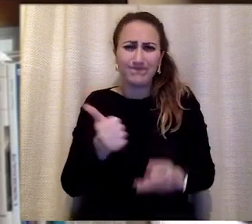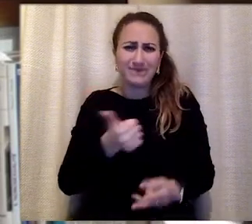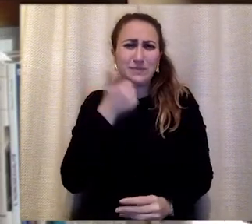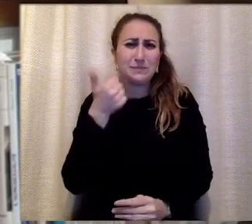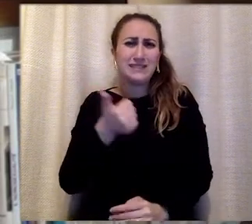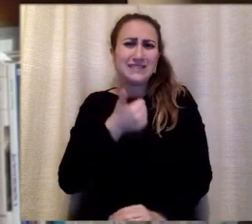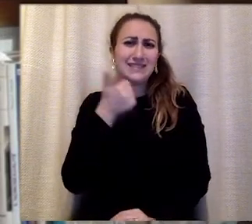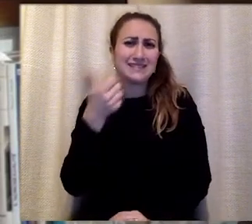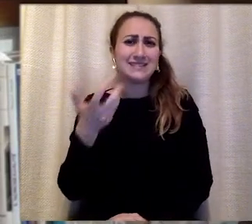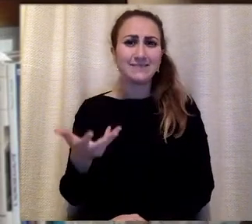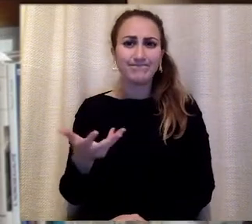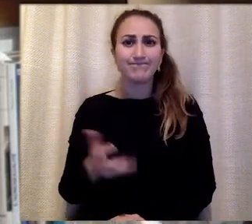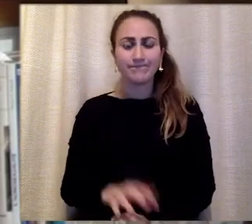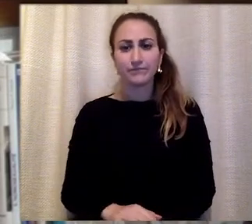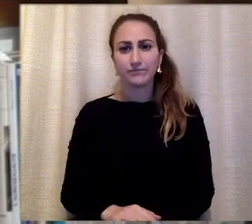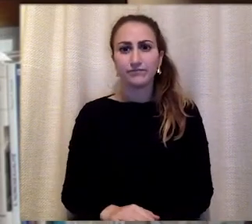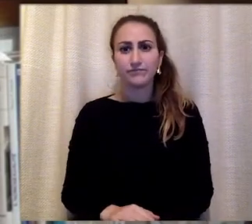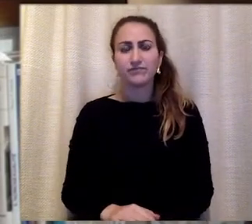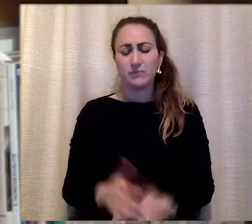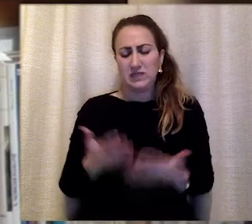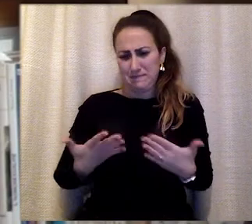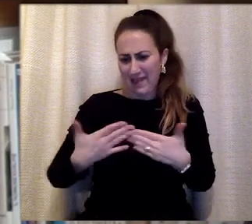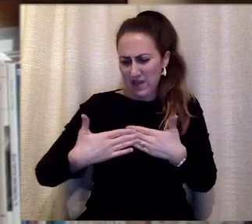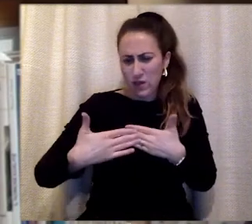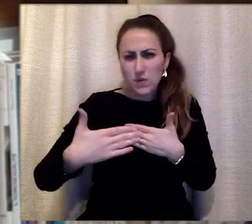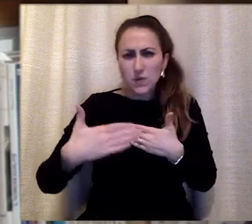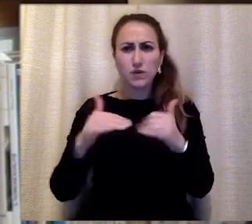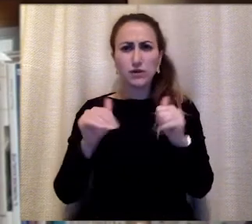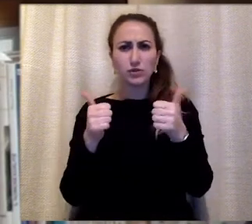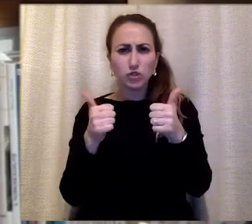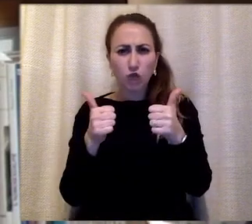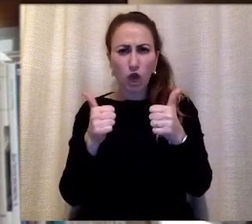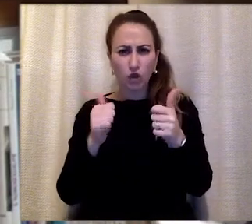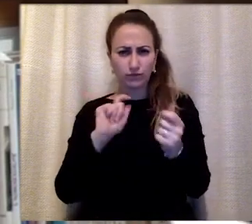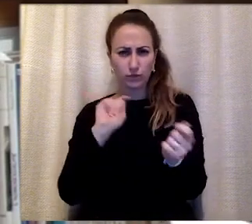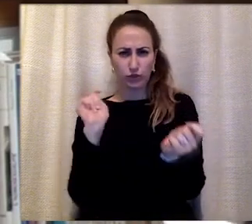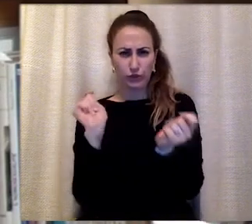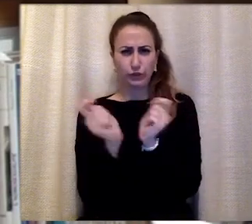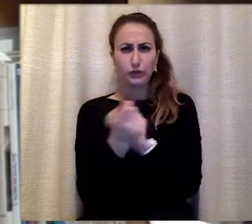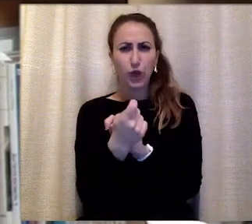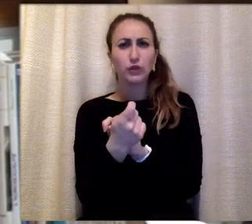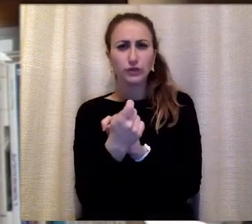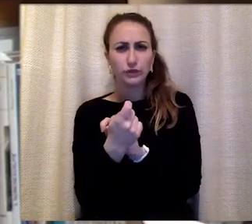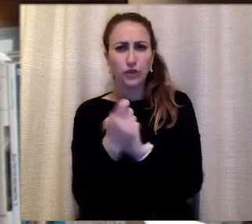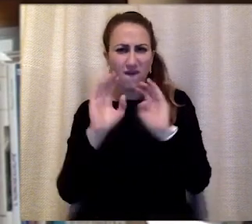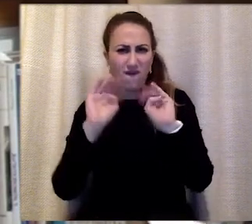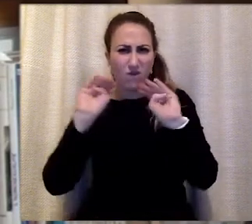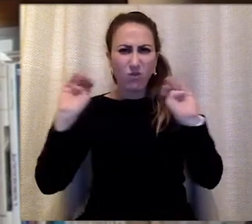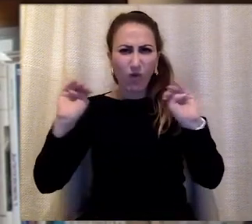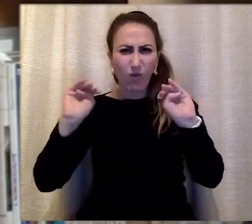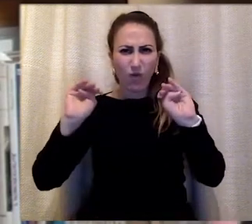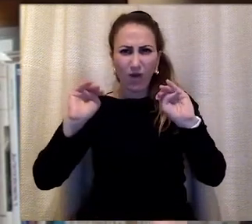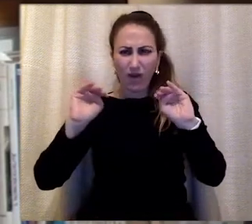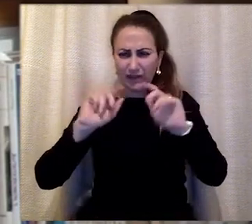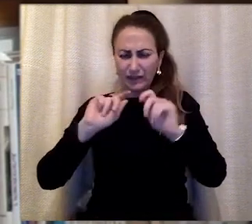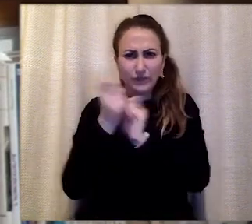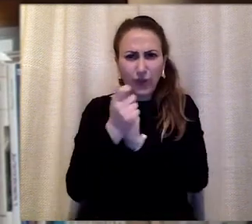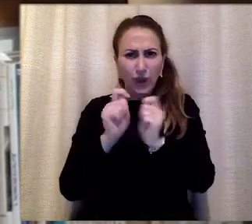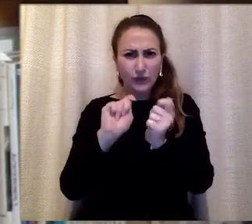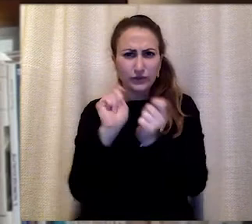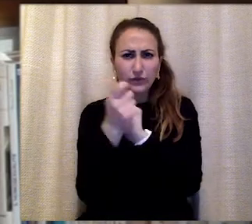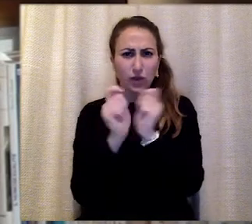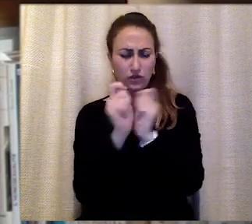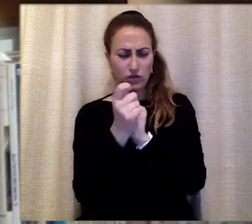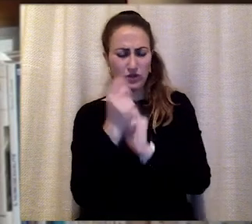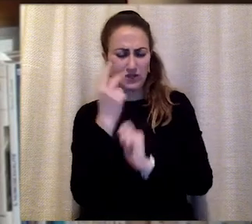temps de changement. Il y a beaucoup de choses qui changent et la société même est